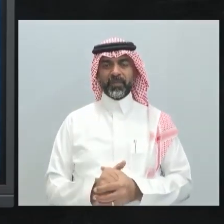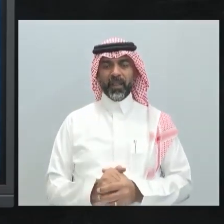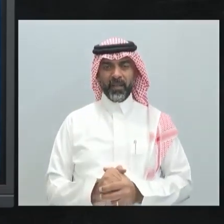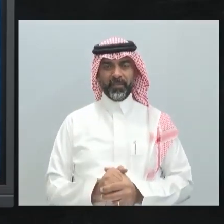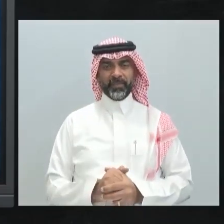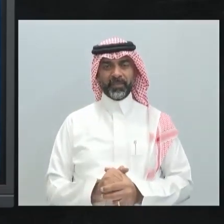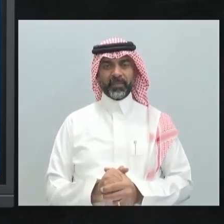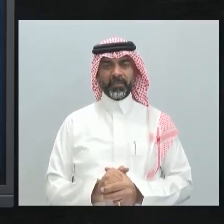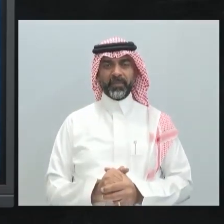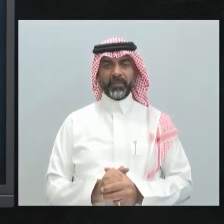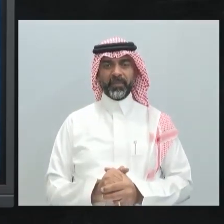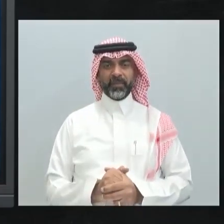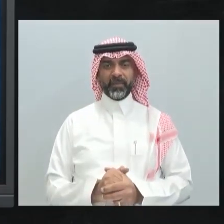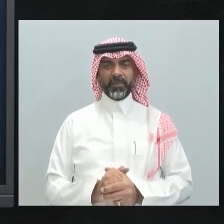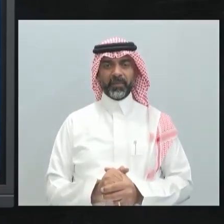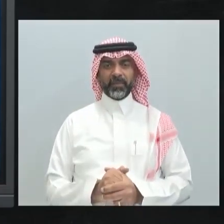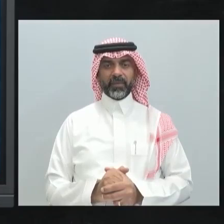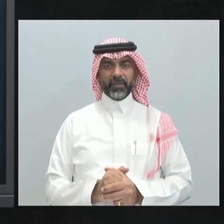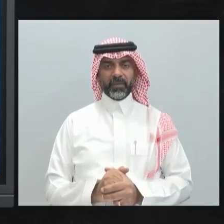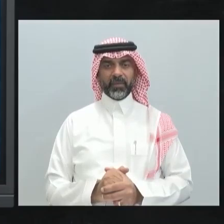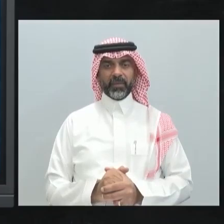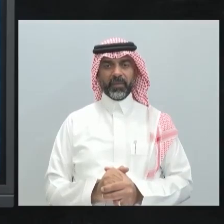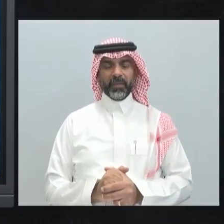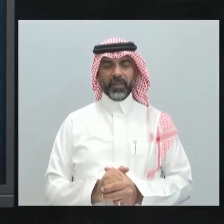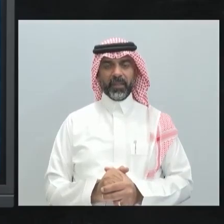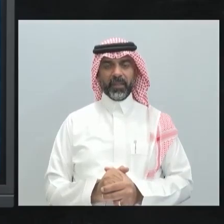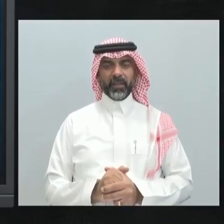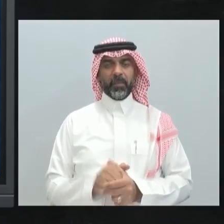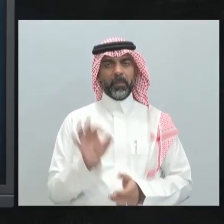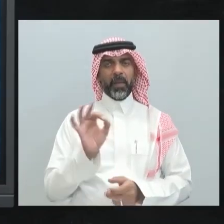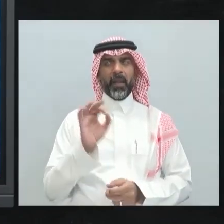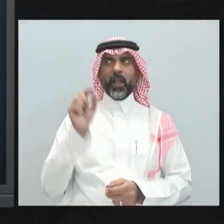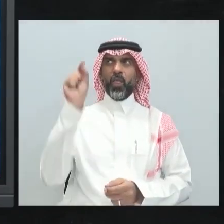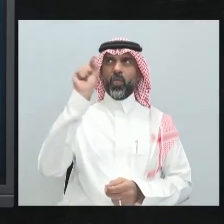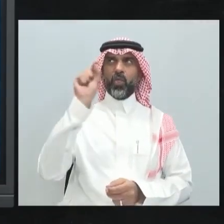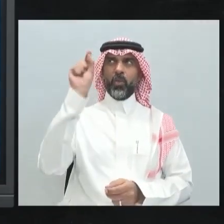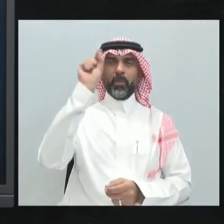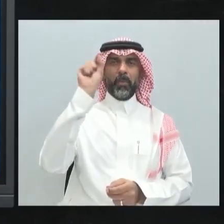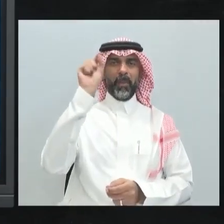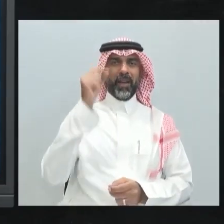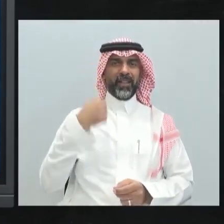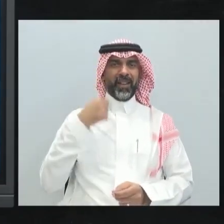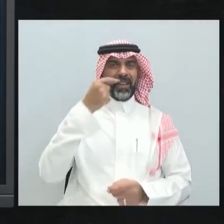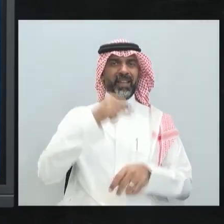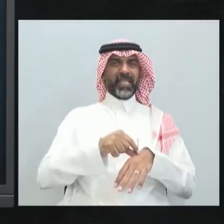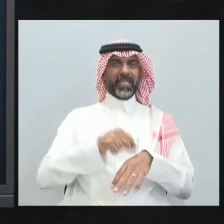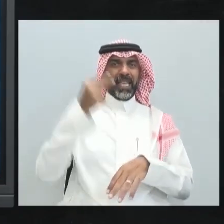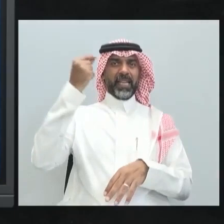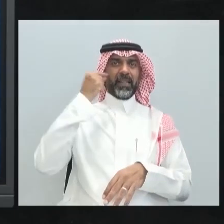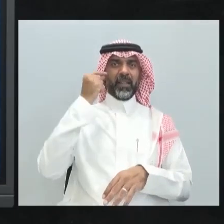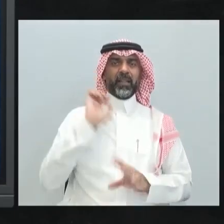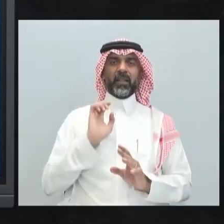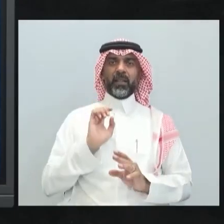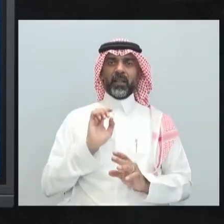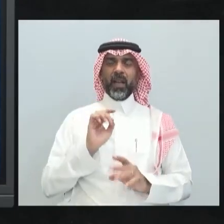الانسان ايضا ابرز ن عده امثله على التطفل يكون داخل الاجسام مثل الدوده تتطفل على قلب الكلب